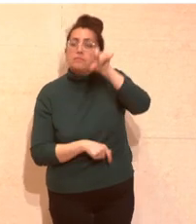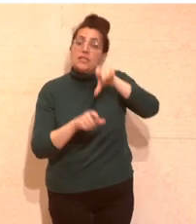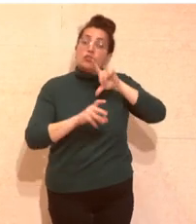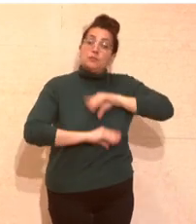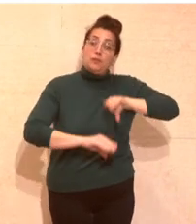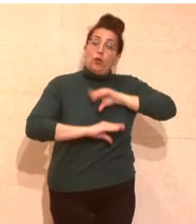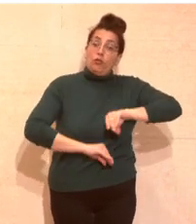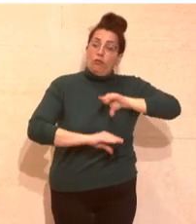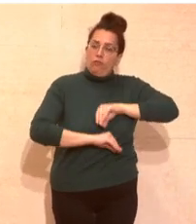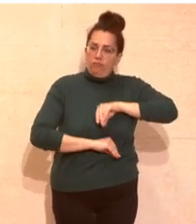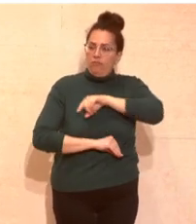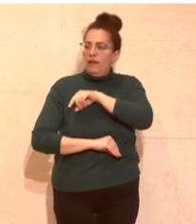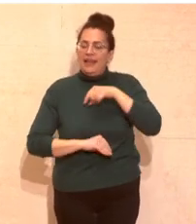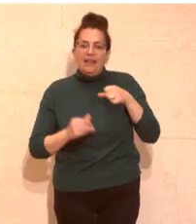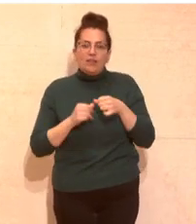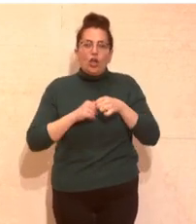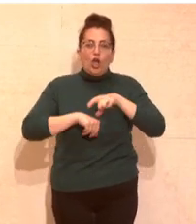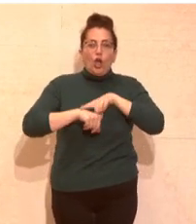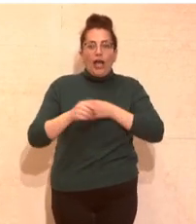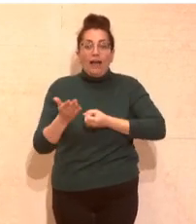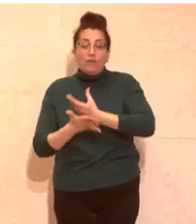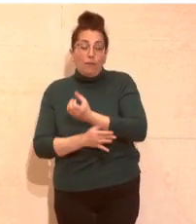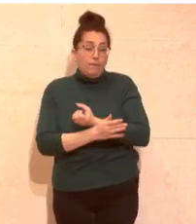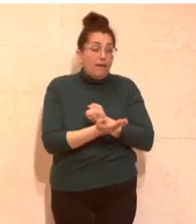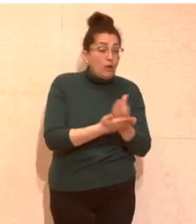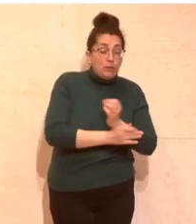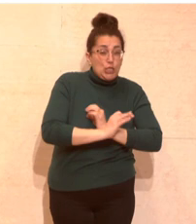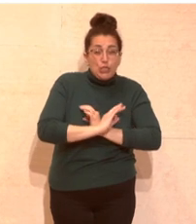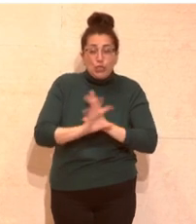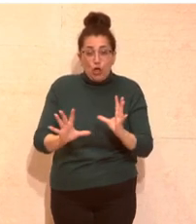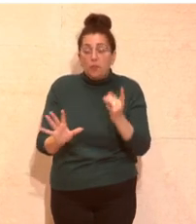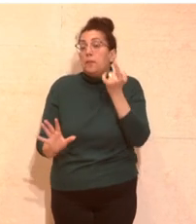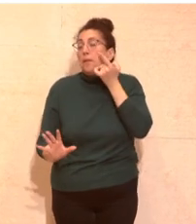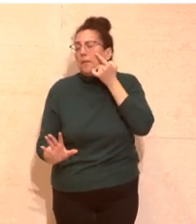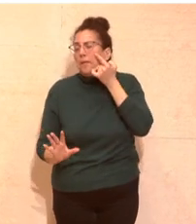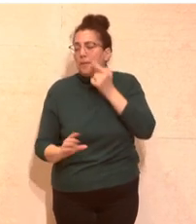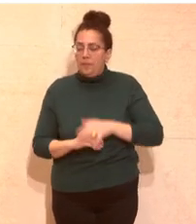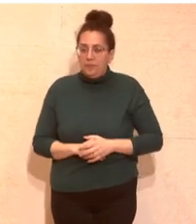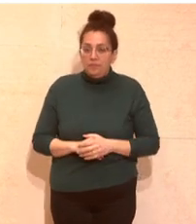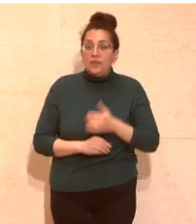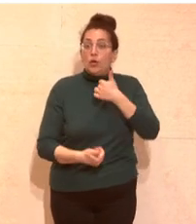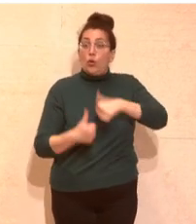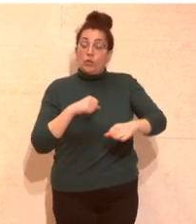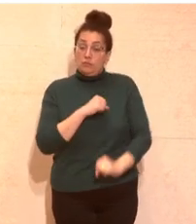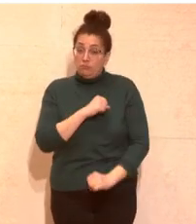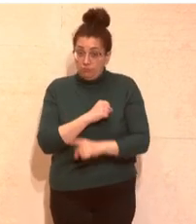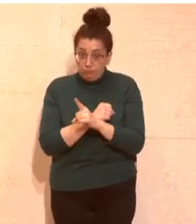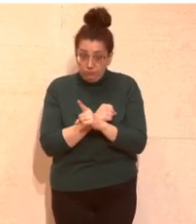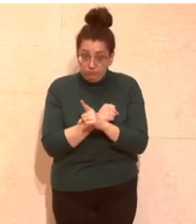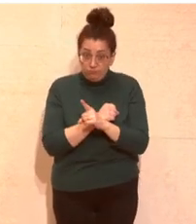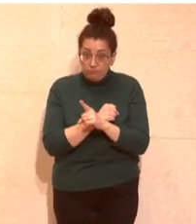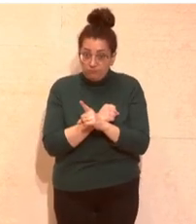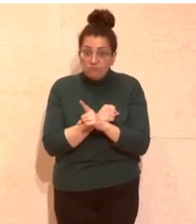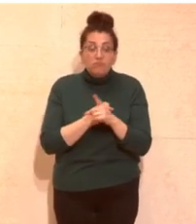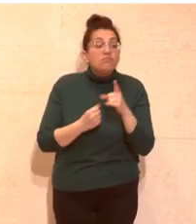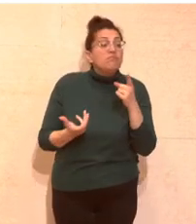donner de repère horaire à la personne qui était isolée. On s'est aperçu à ce moment-là que dans ces conditions particulières, eh bien, il y